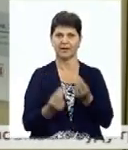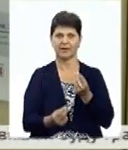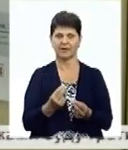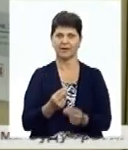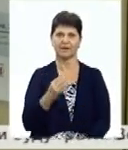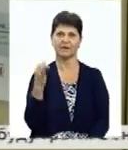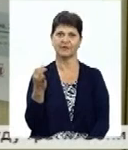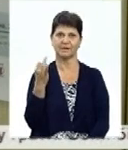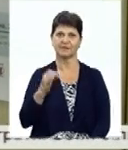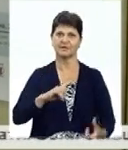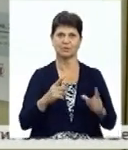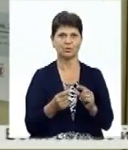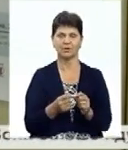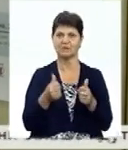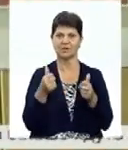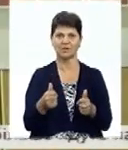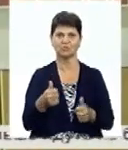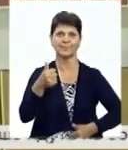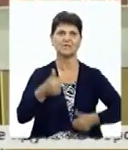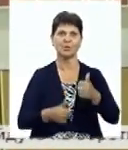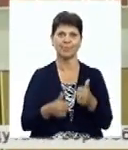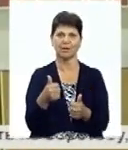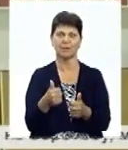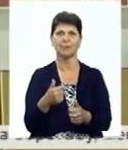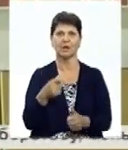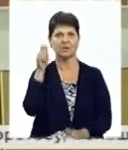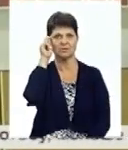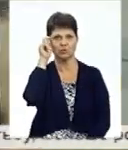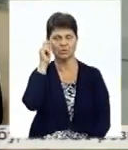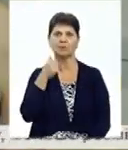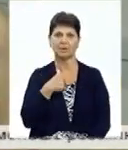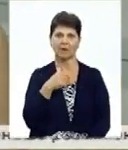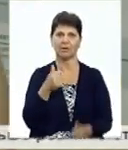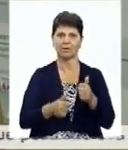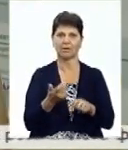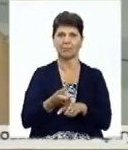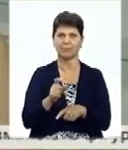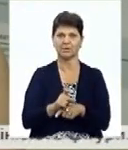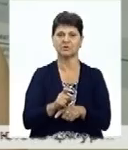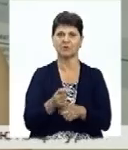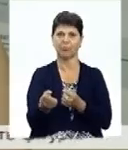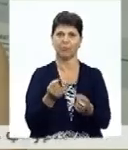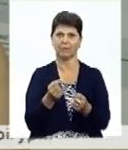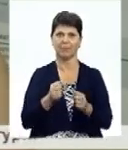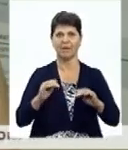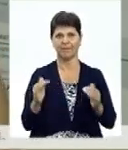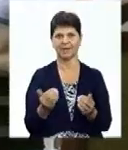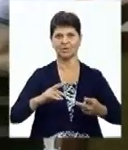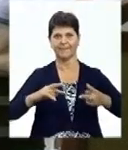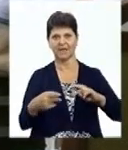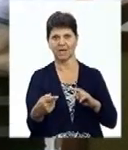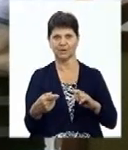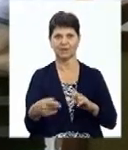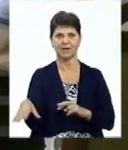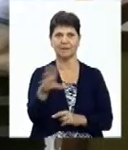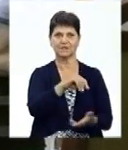интересном турнире с хорошими соперниками. Я же с мужчинами буду играть. Больше на борьбу идут, меньше меняют.